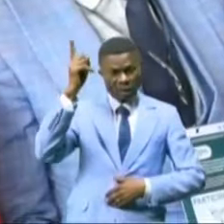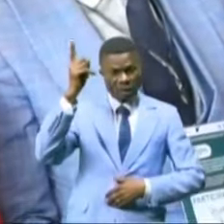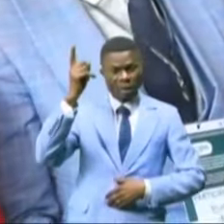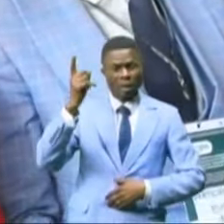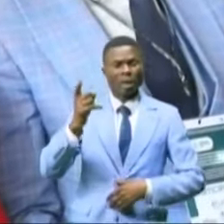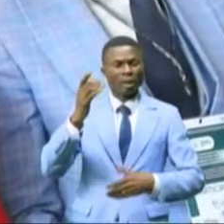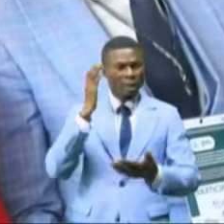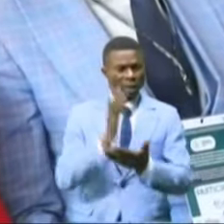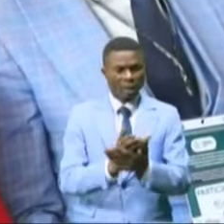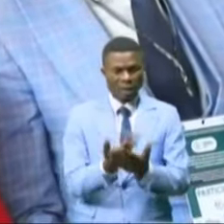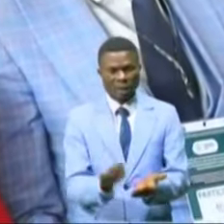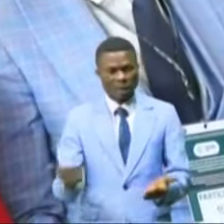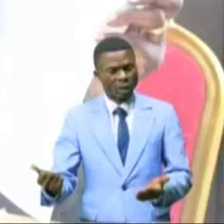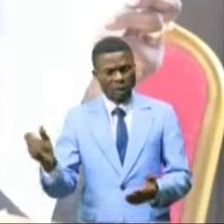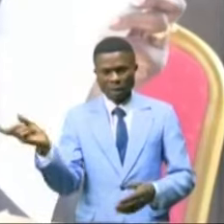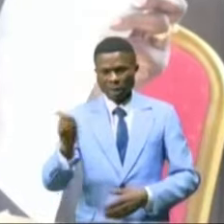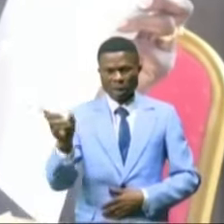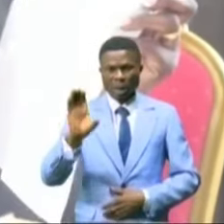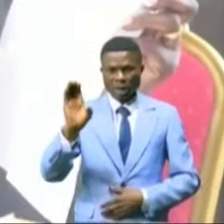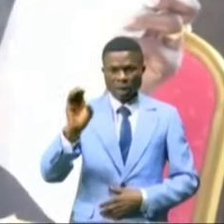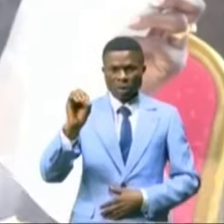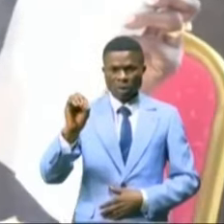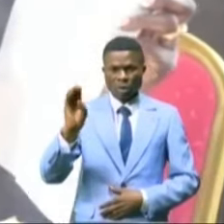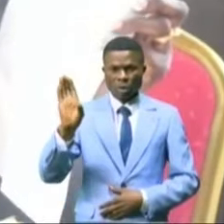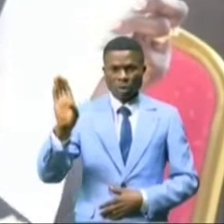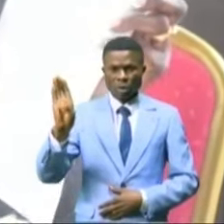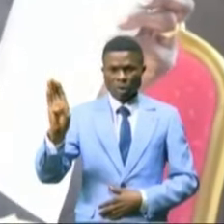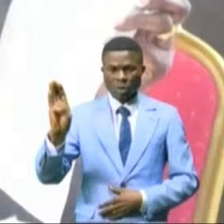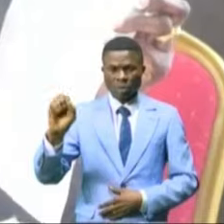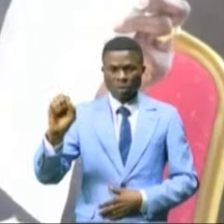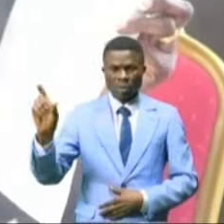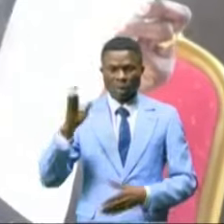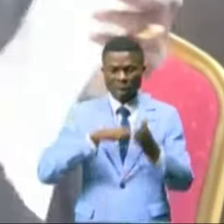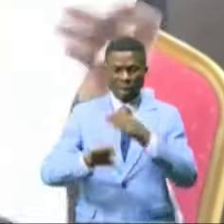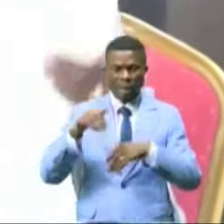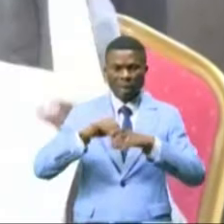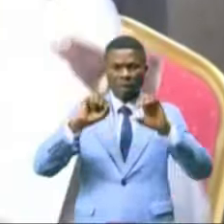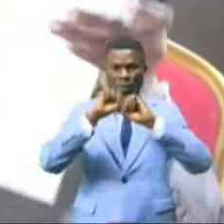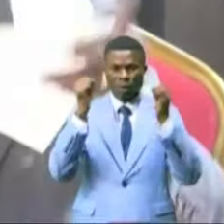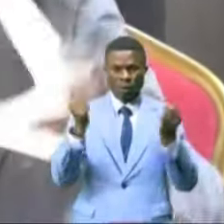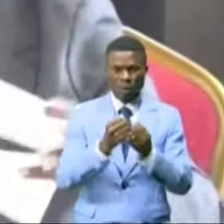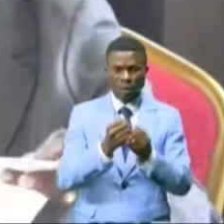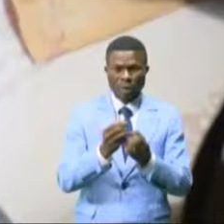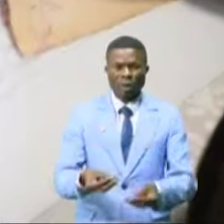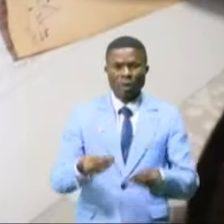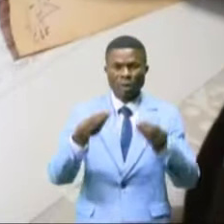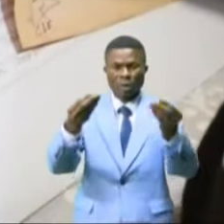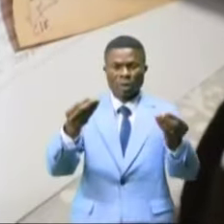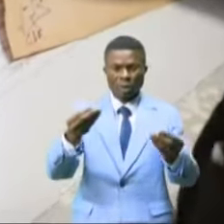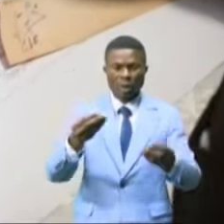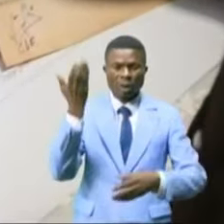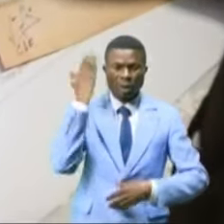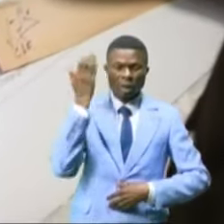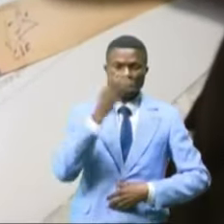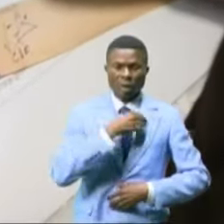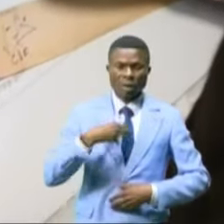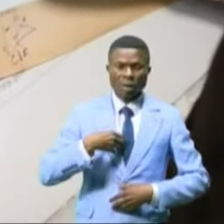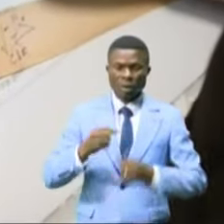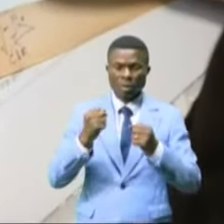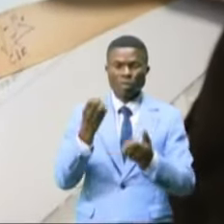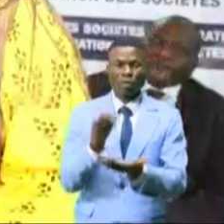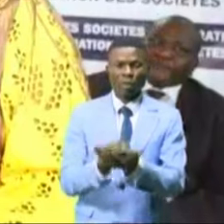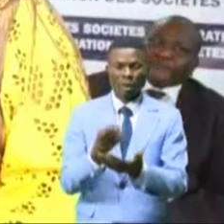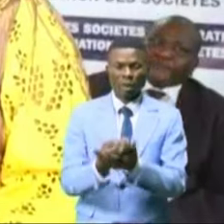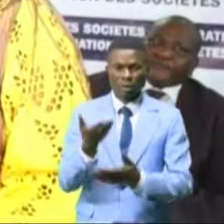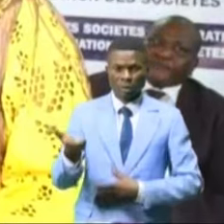les enfants de la filière cobalt à travers une réinsertion sociale et octroyer à leurs parents un pouvoir